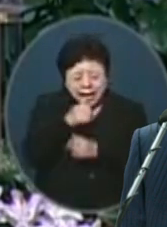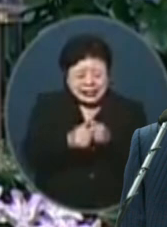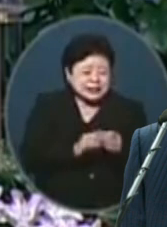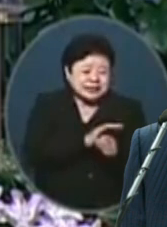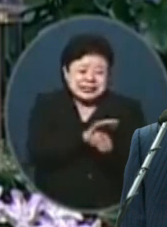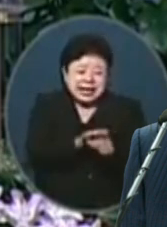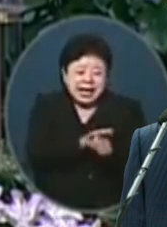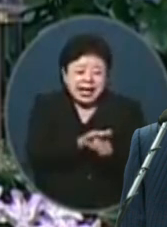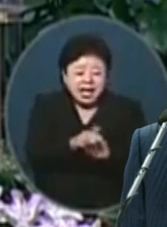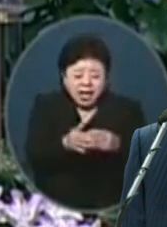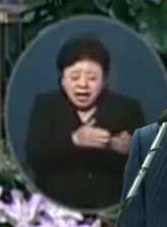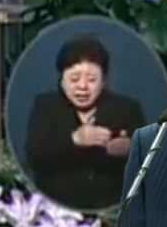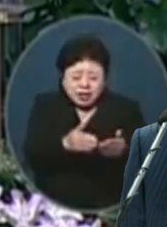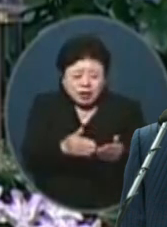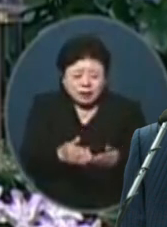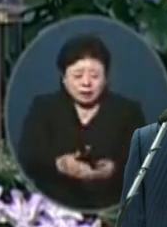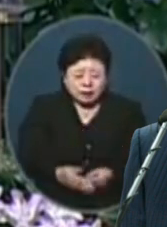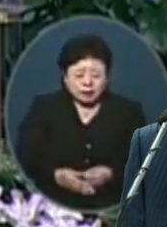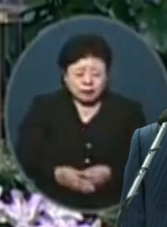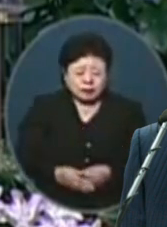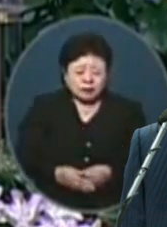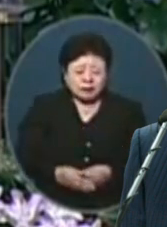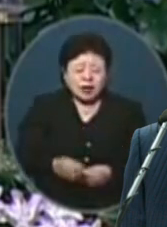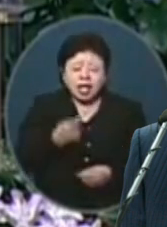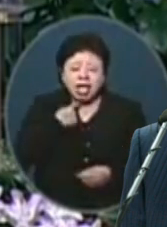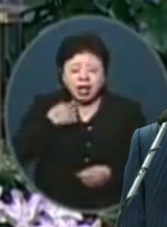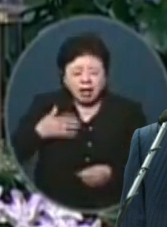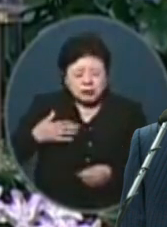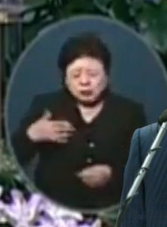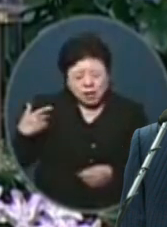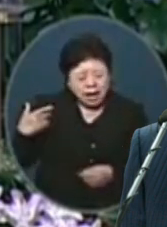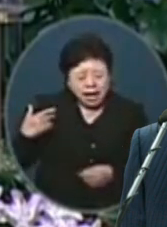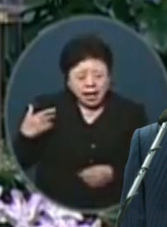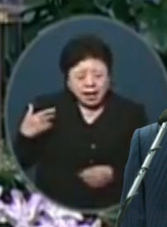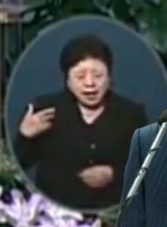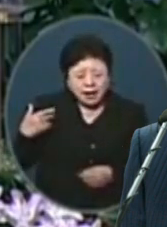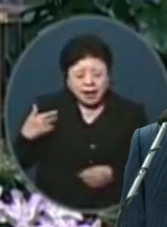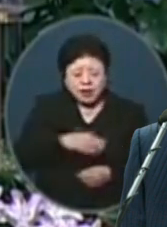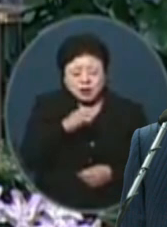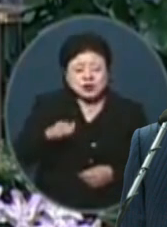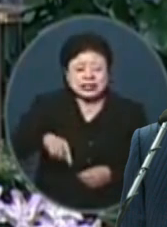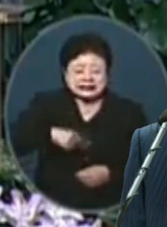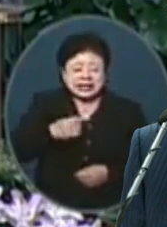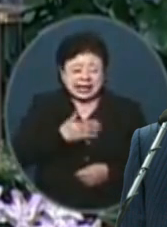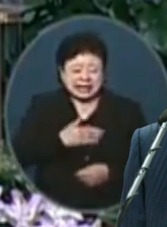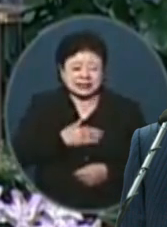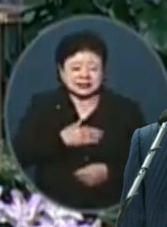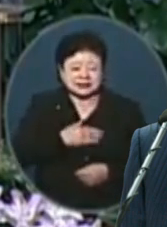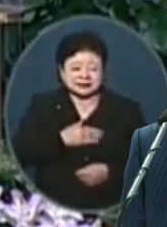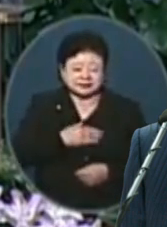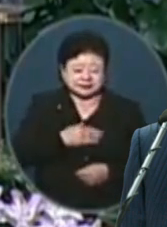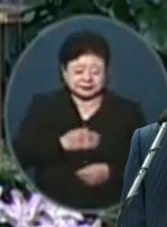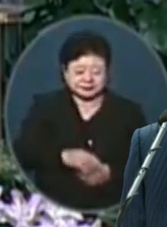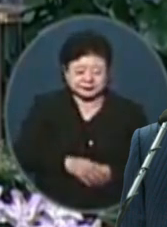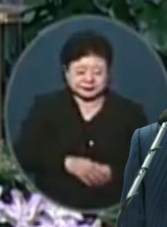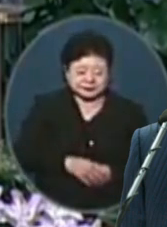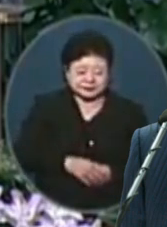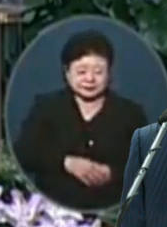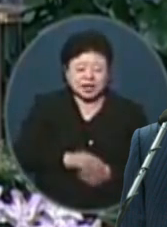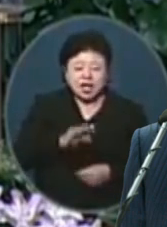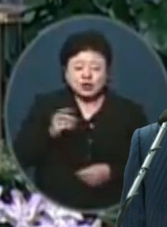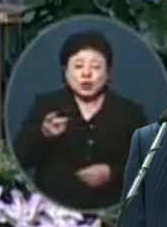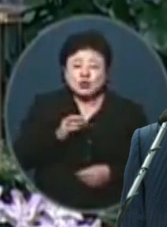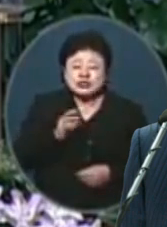사랑도 체험해보지 않으면 제대로 알 수가 없습니다. 우리가 잘 아는 러시아의 대문호